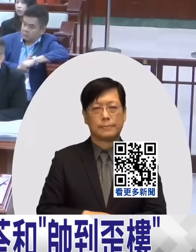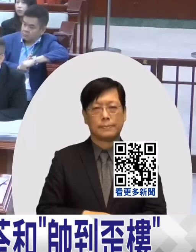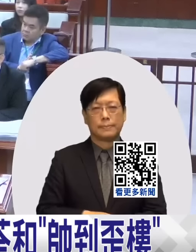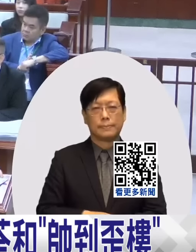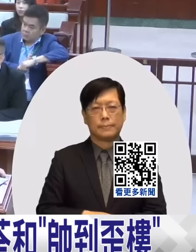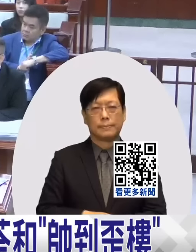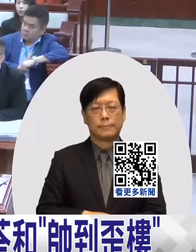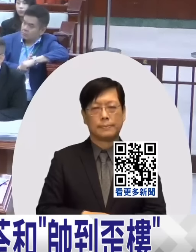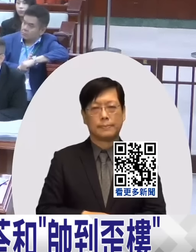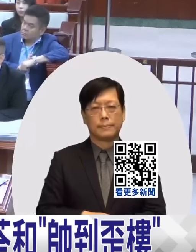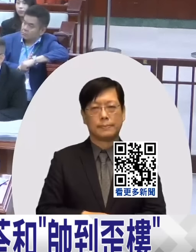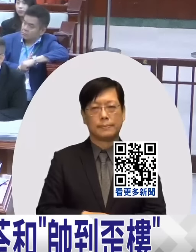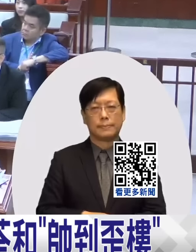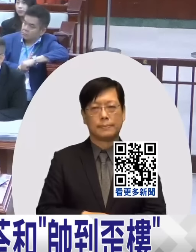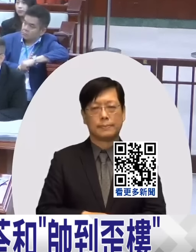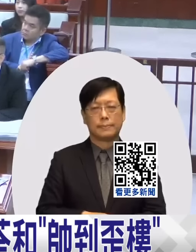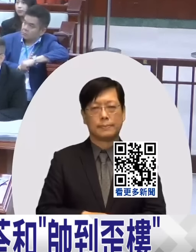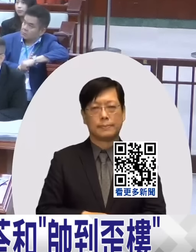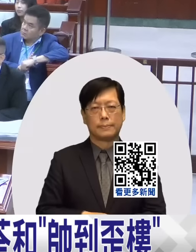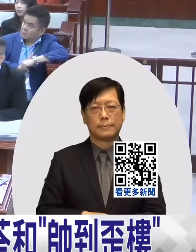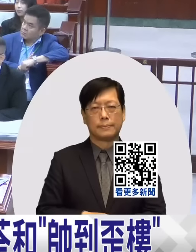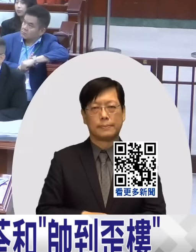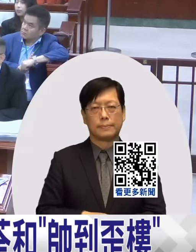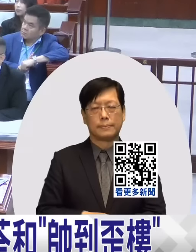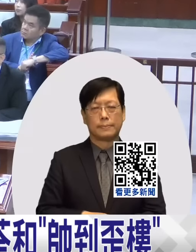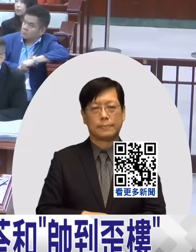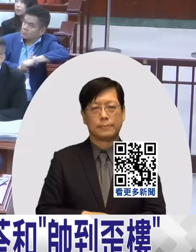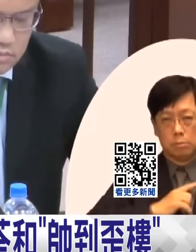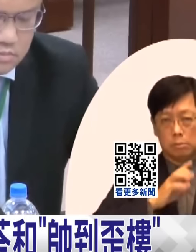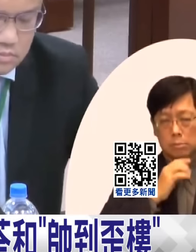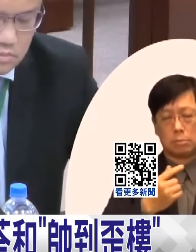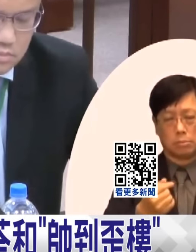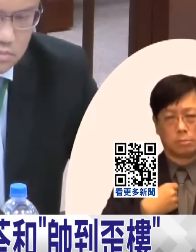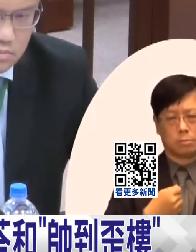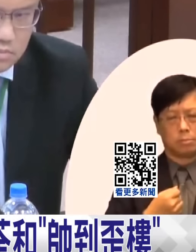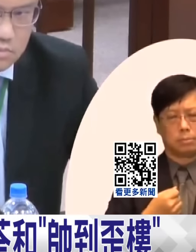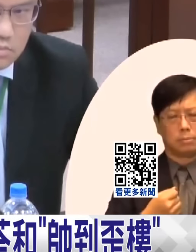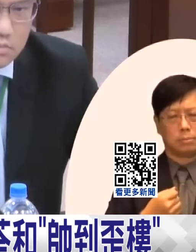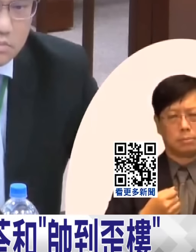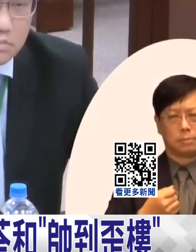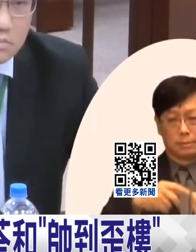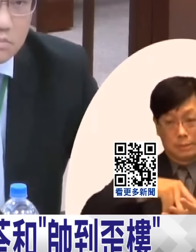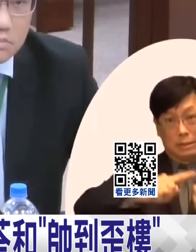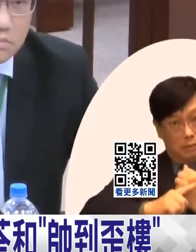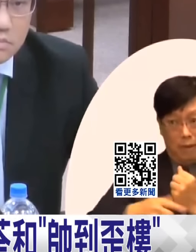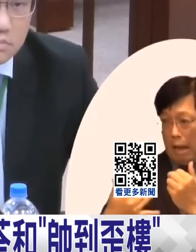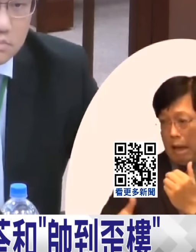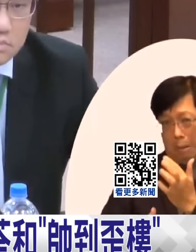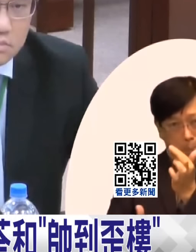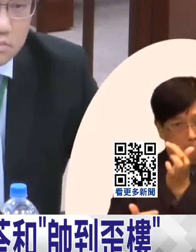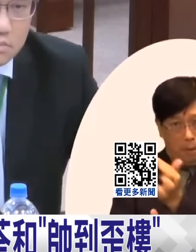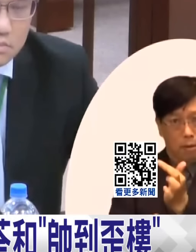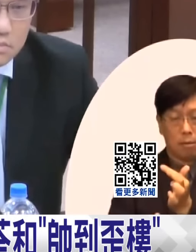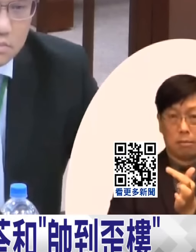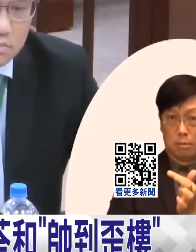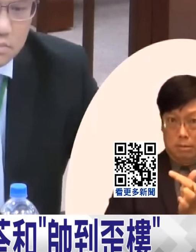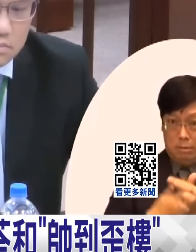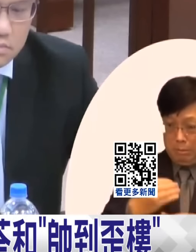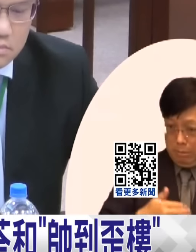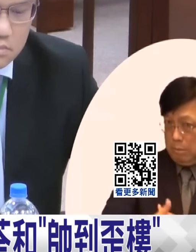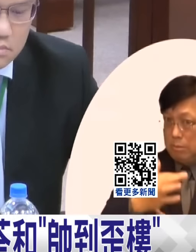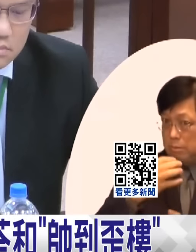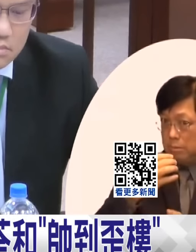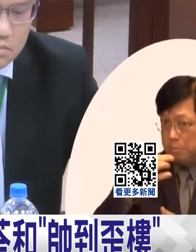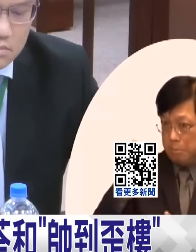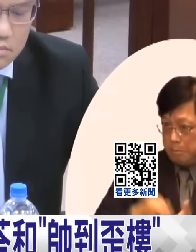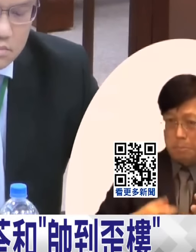对于反质询定义至今讲不清楚，更因为外形出众成为关注焦点，甚至还有人把他在宪法法庭上的